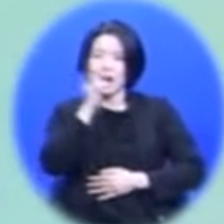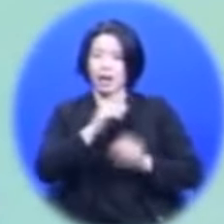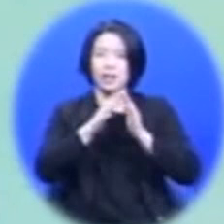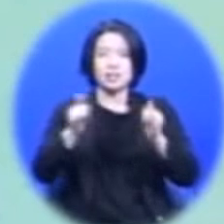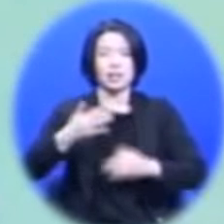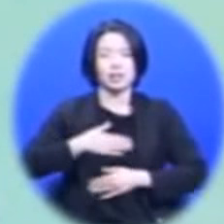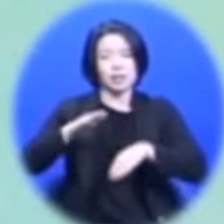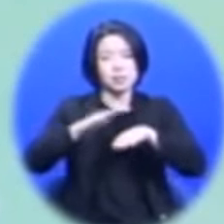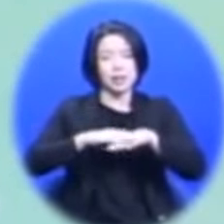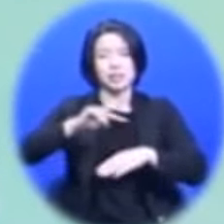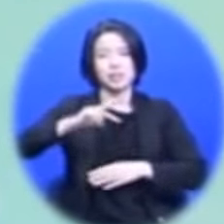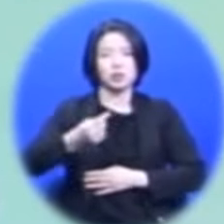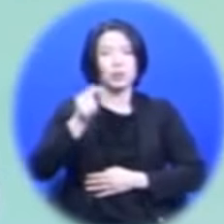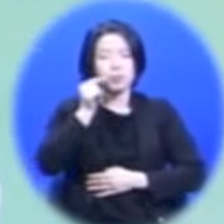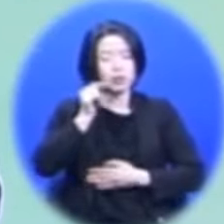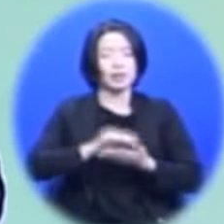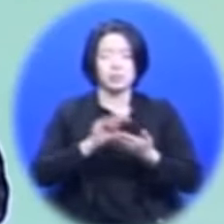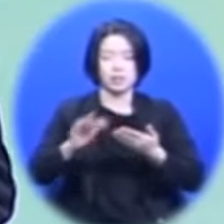나를 만지지도